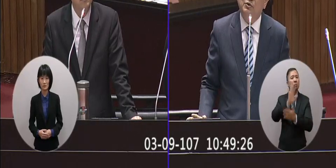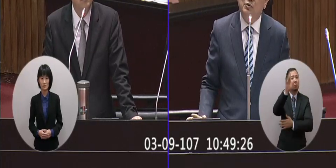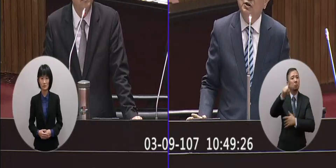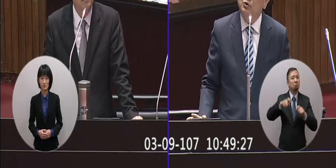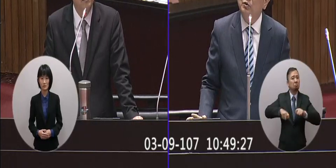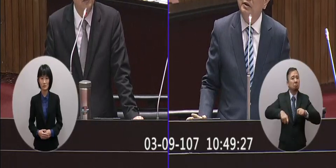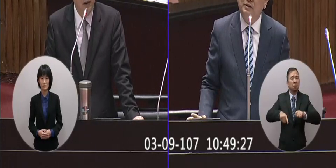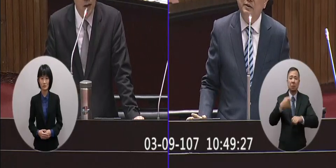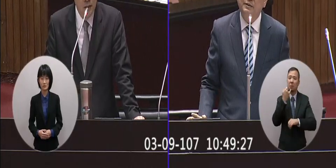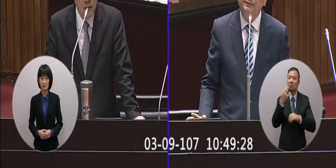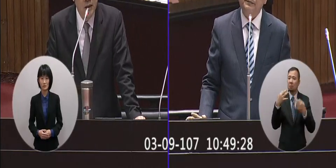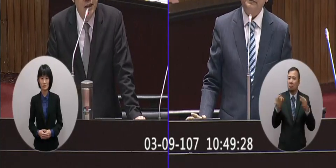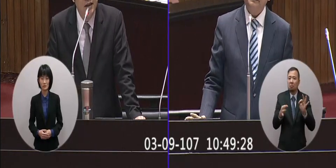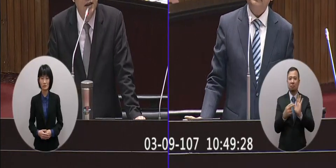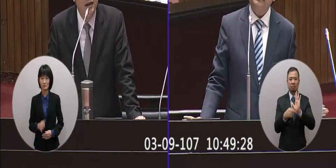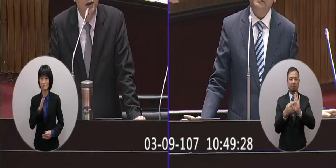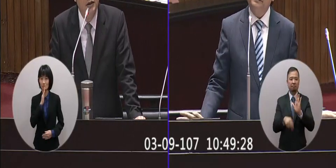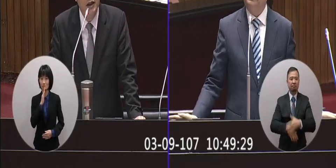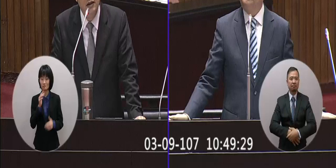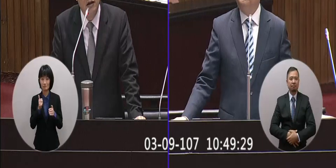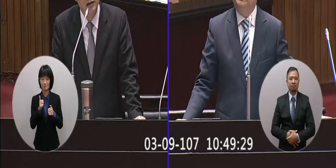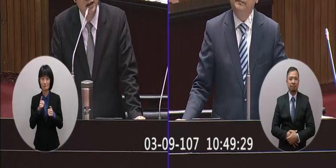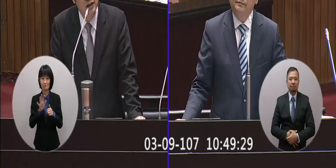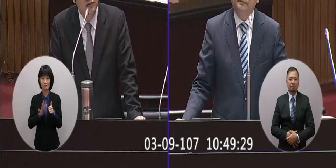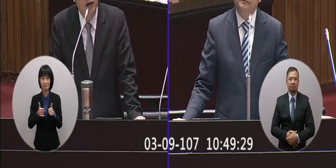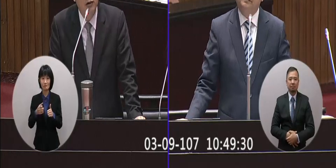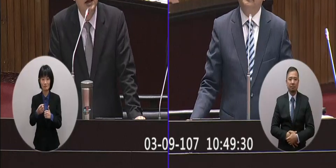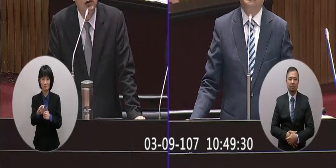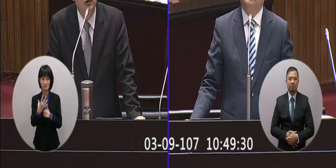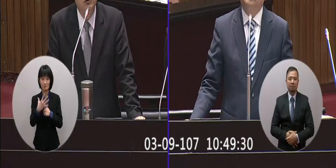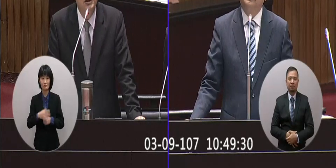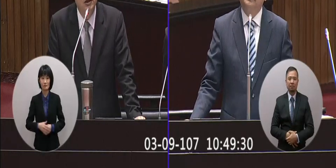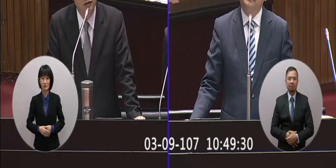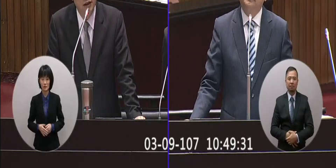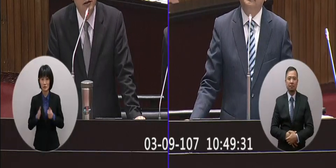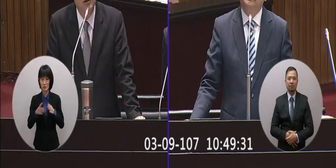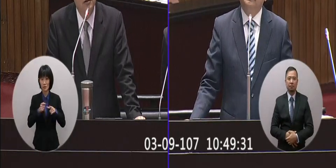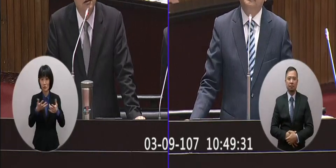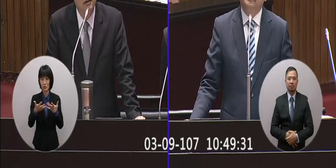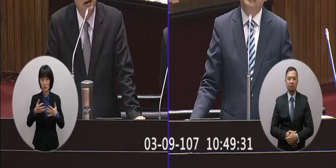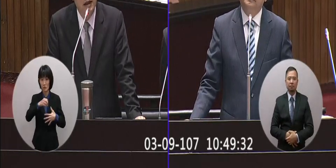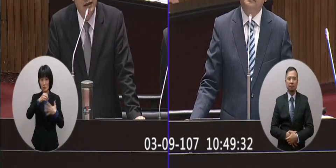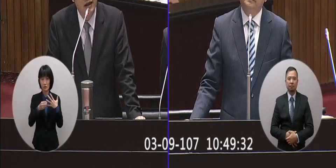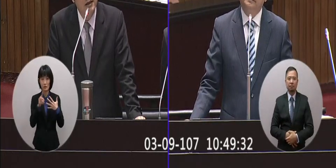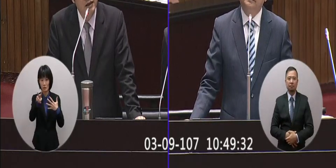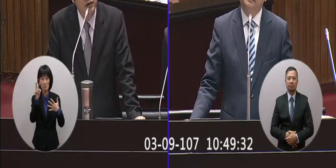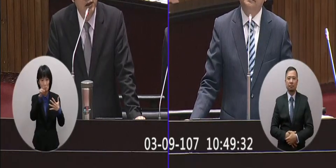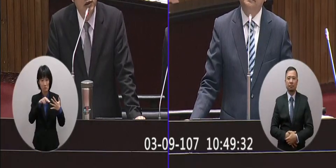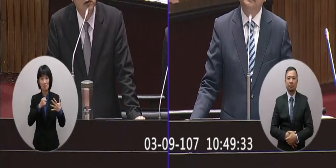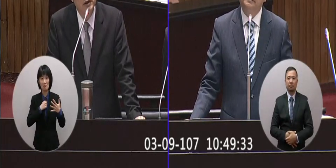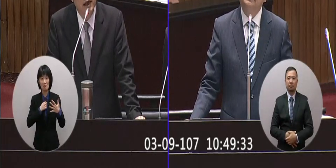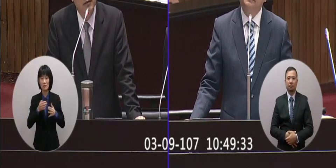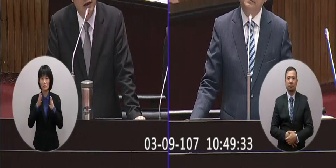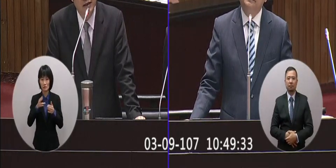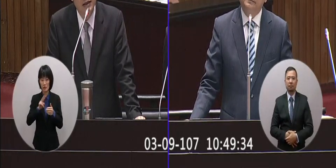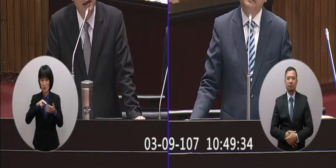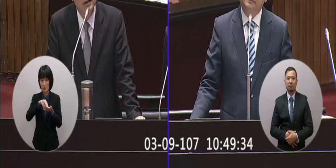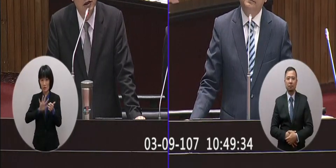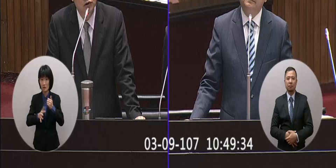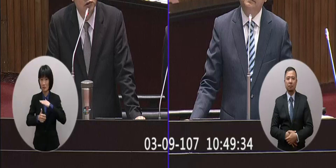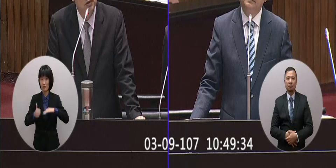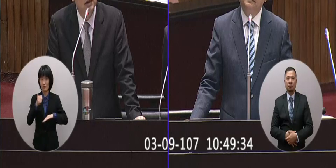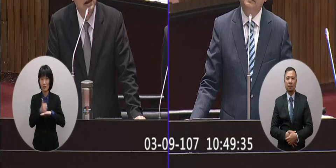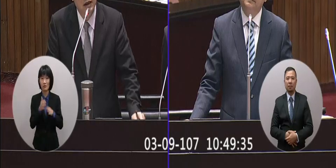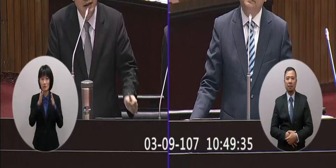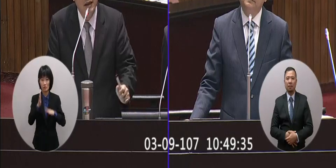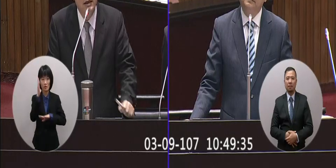长可不可以在这边做一个说明？ 是，感谢刘委员、哦、你历任法官对公务系统娴熟，那也担任立委对国家的发展也